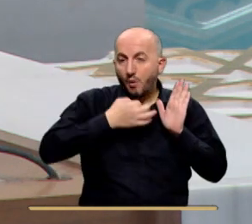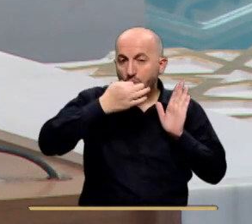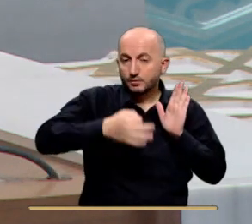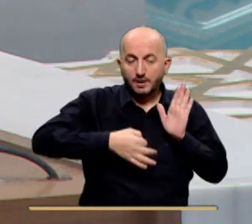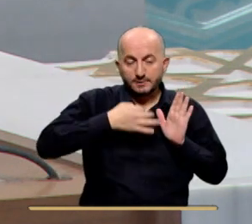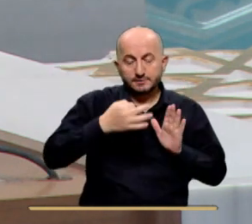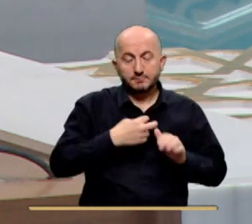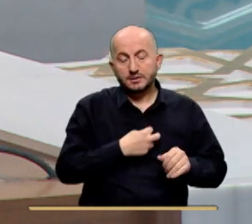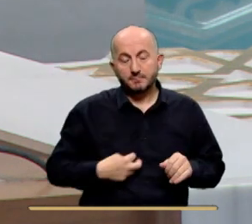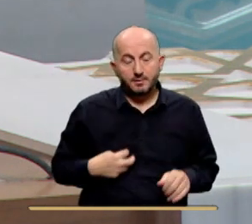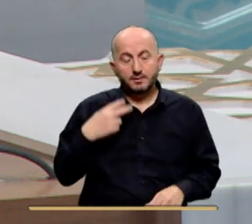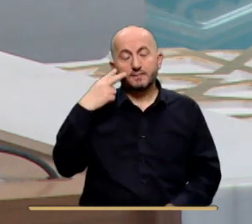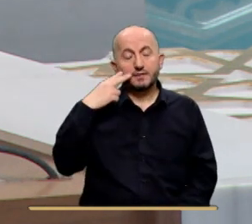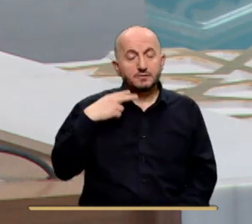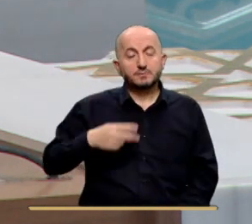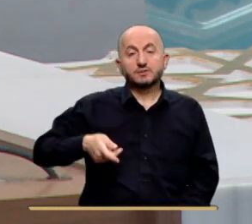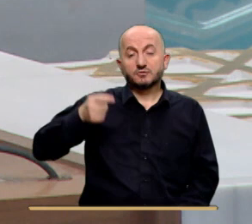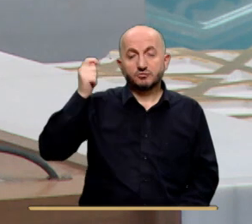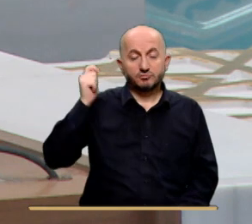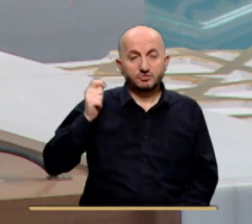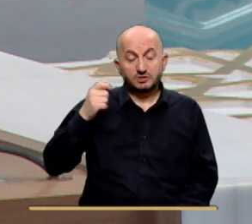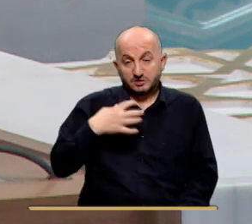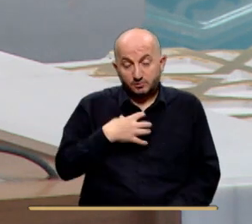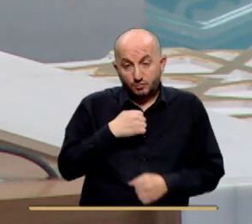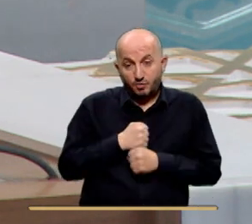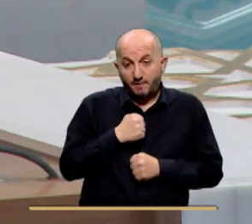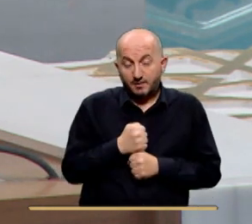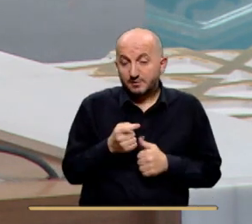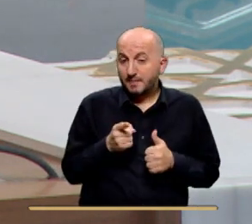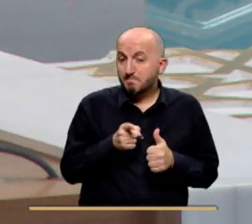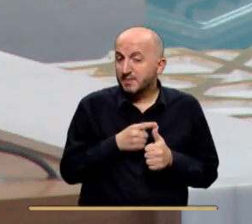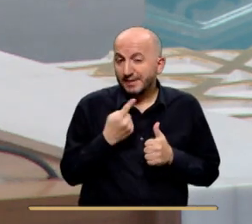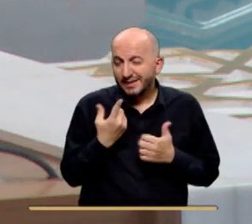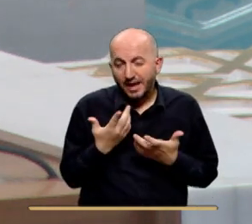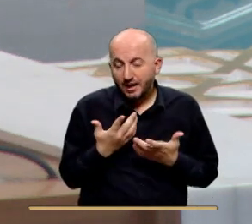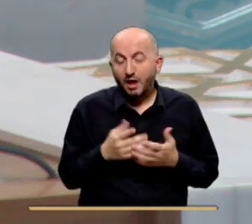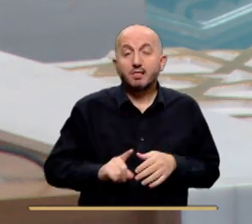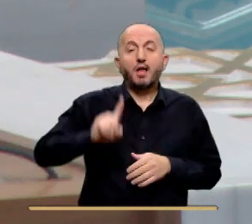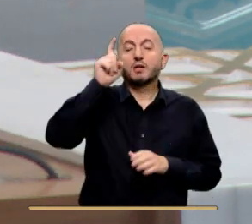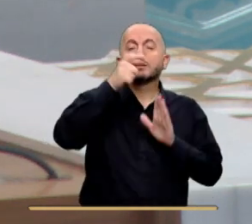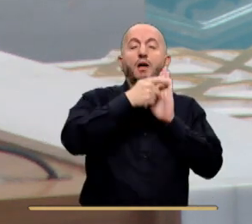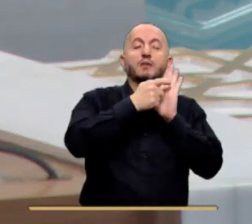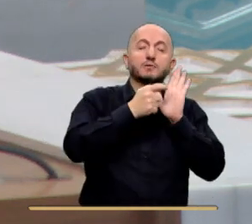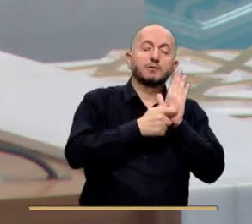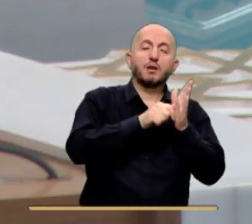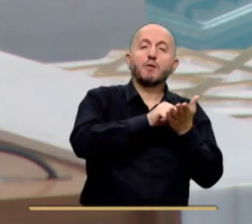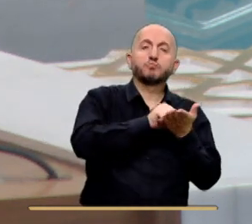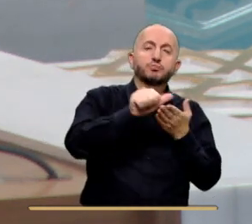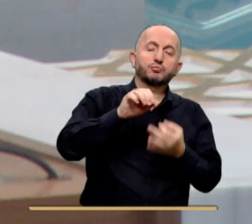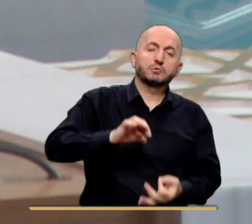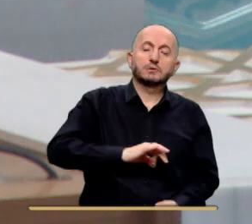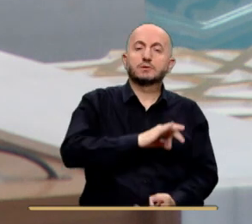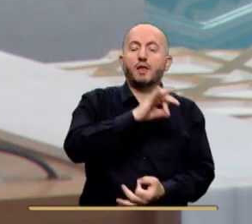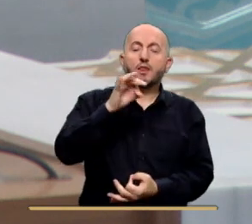demek ki Efendimizin asli görevlerinden birine Allah'ın ayetlerini bütün